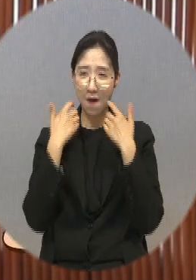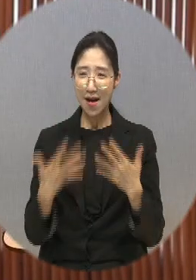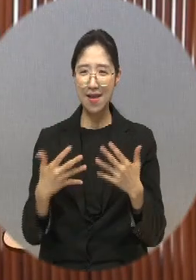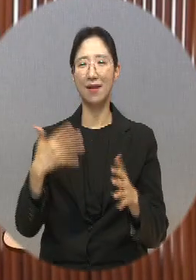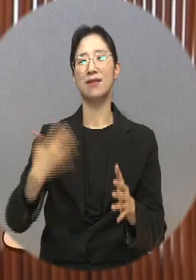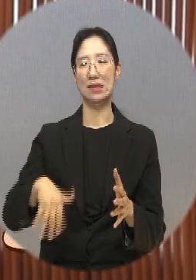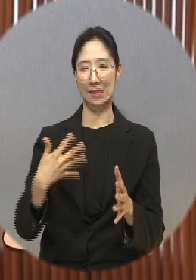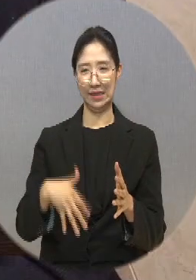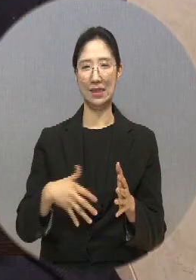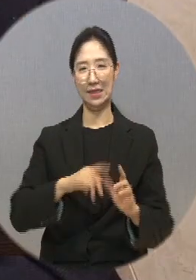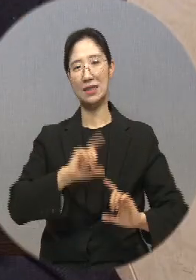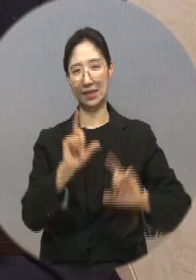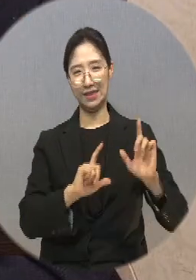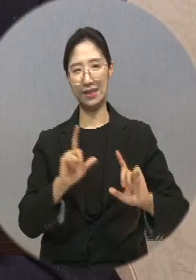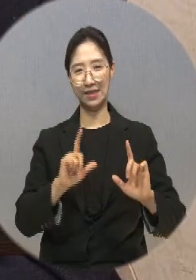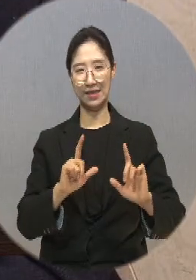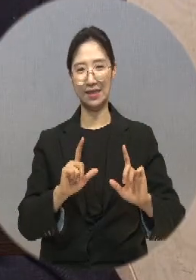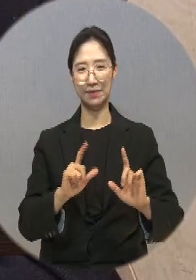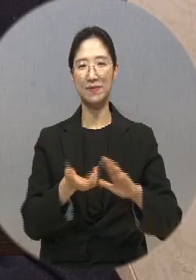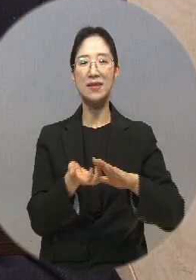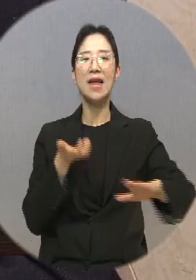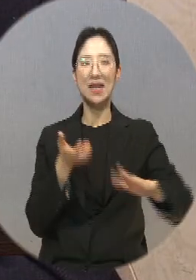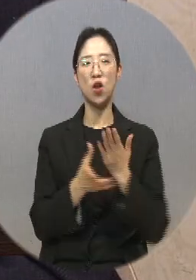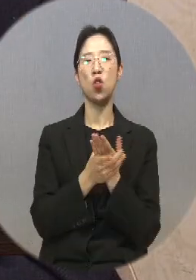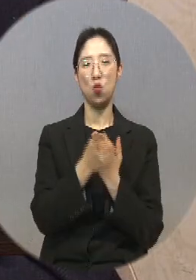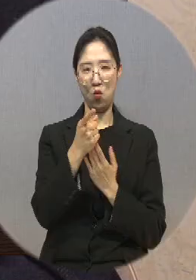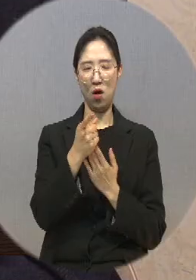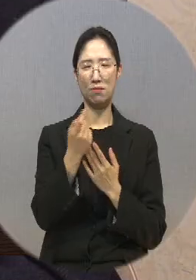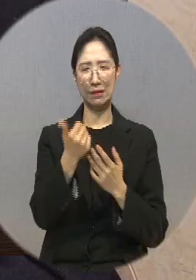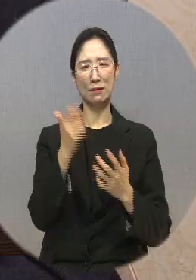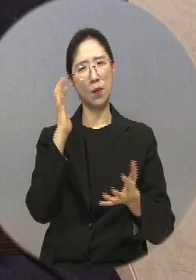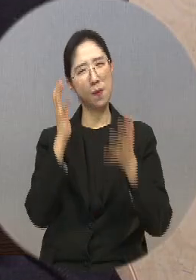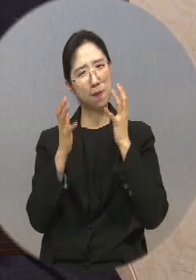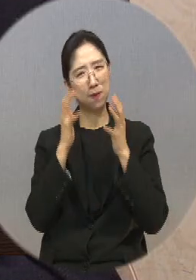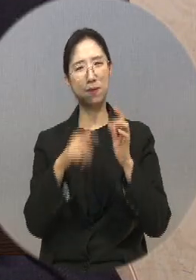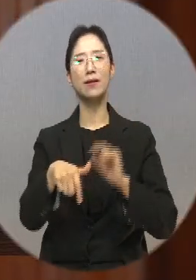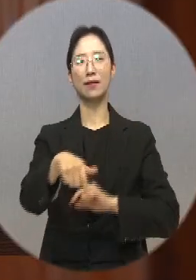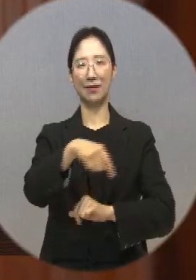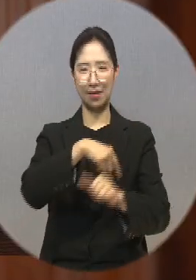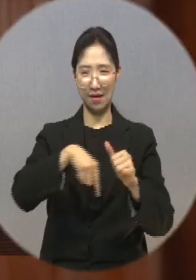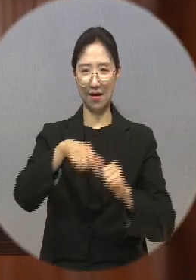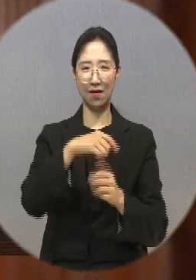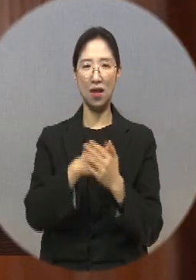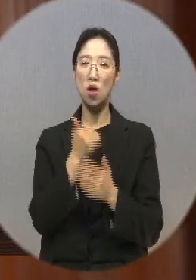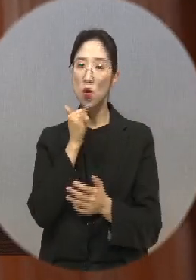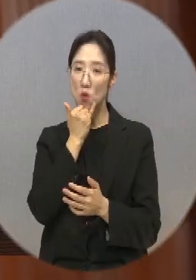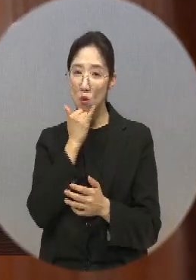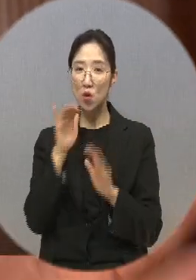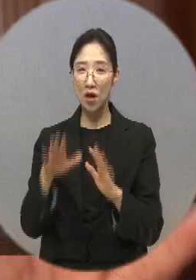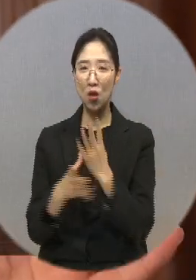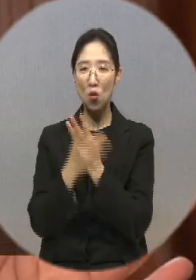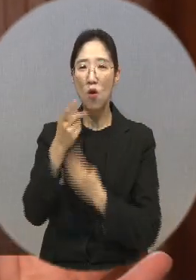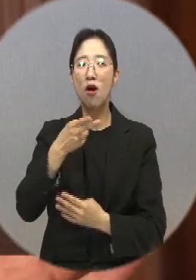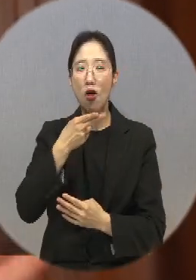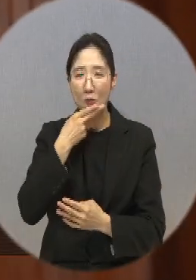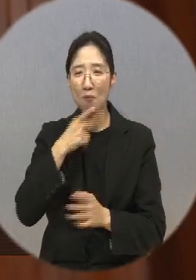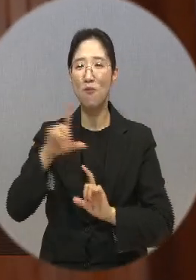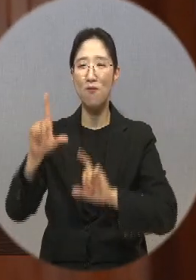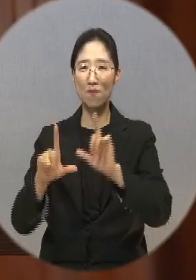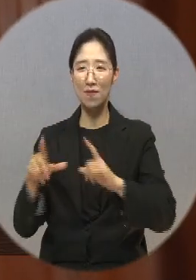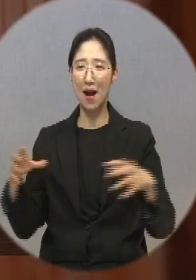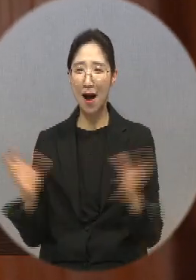마침표를 찍지 않은 사전 통합이기도 하고 되게 혼란스럽기도 하고 그렇다면 독일은 어찌 보면 이미 통합도 안 한